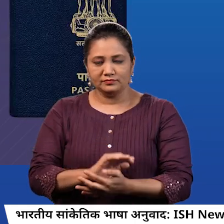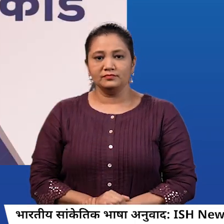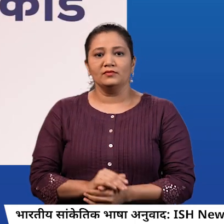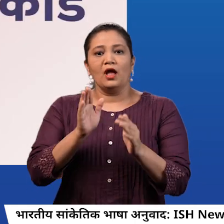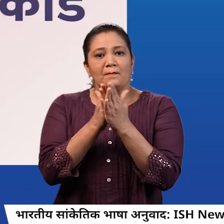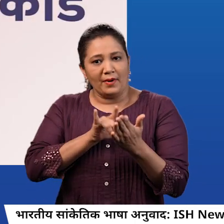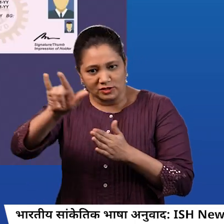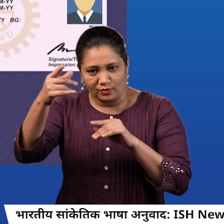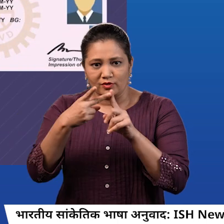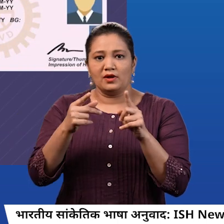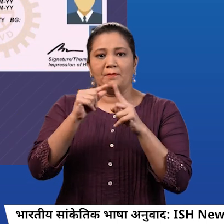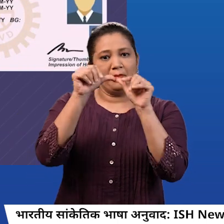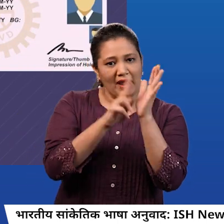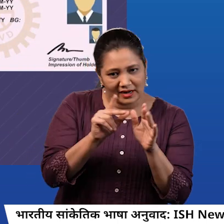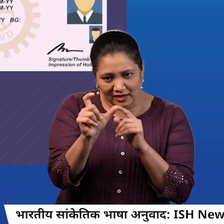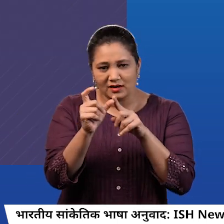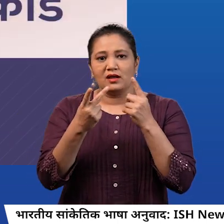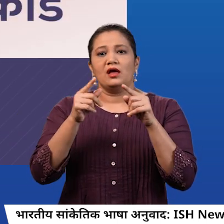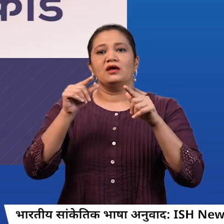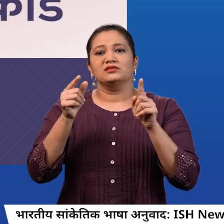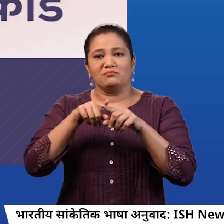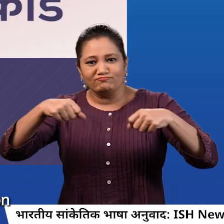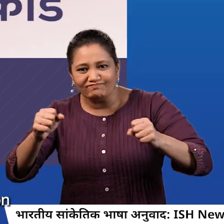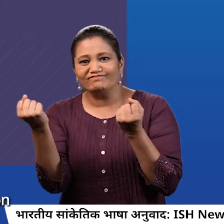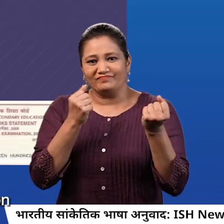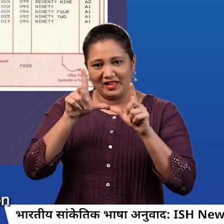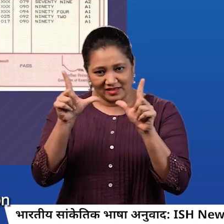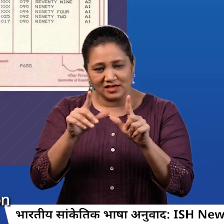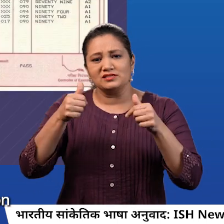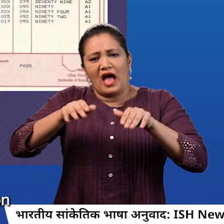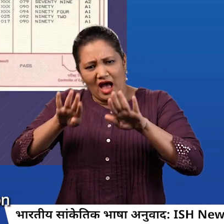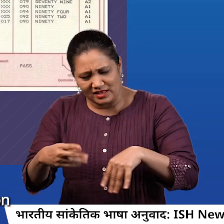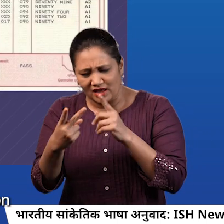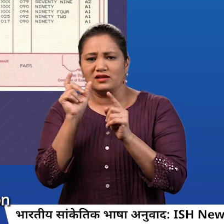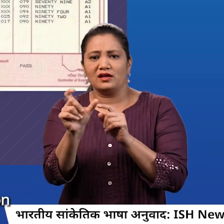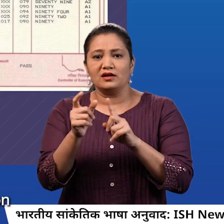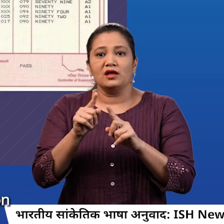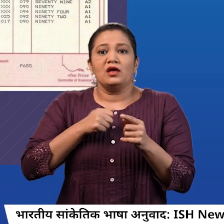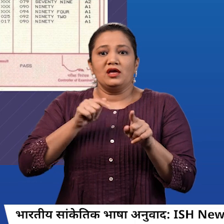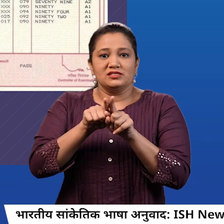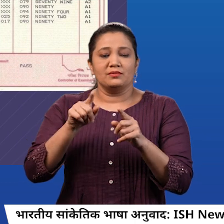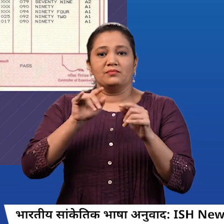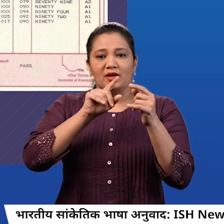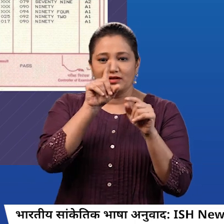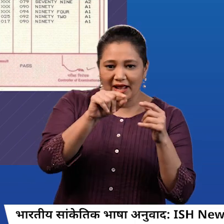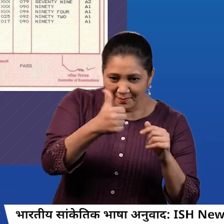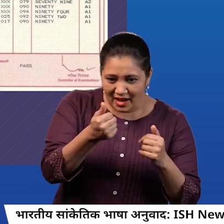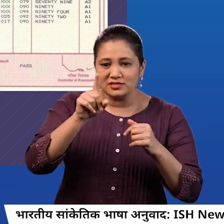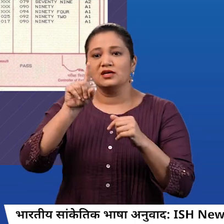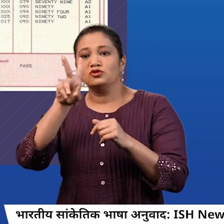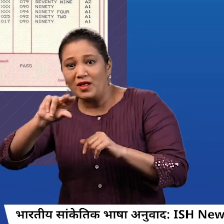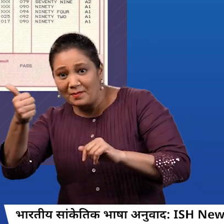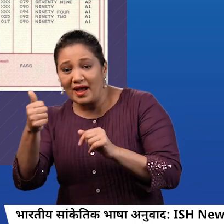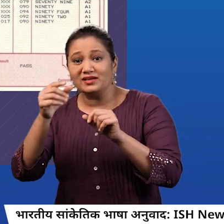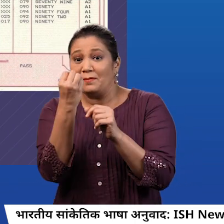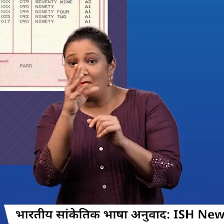पासपोर्ट, पॅन कार्ड, वाहन चालक परवाना, आधार कार्ड, आपल्या जन्मतारखेची नोंद असलेलं राज्य, केंद्रीय किंवा आंतरराष्ट्रीय